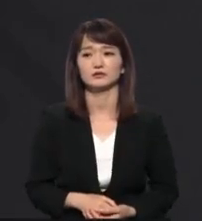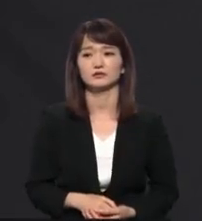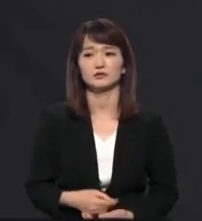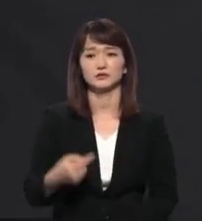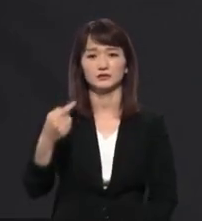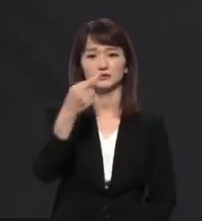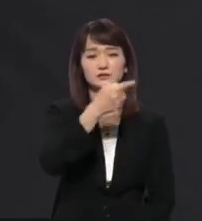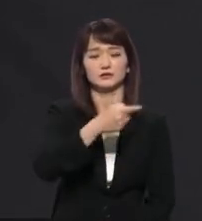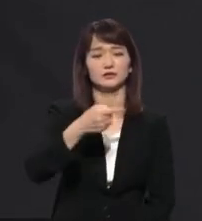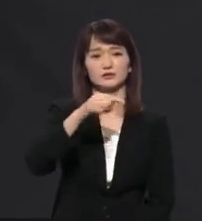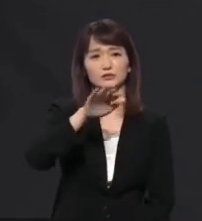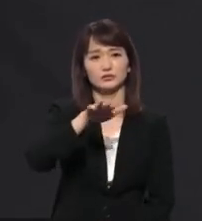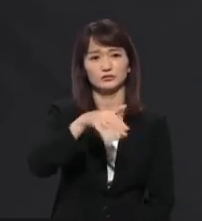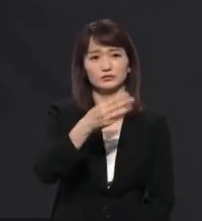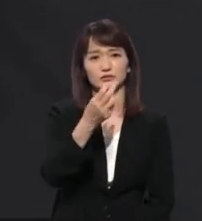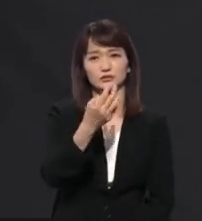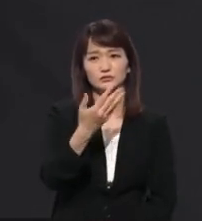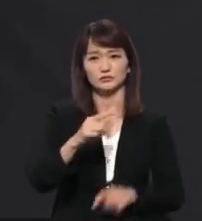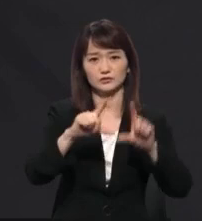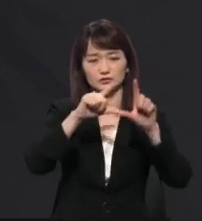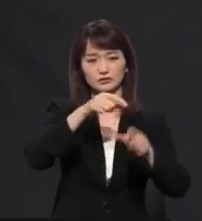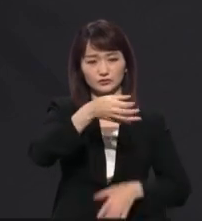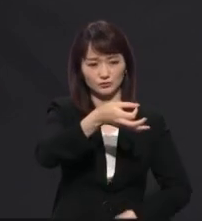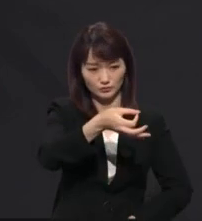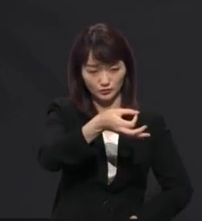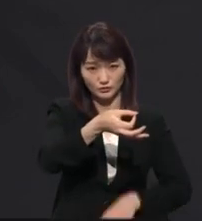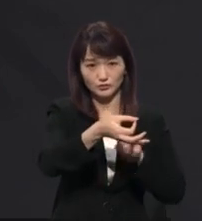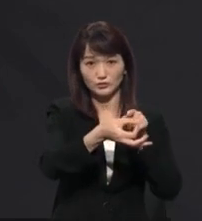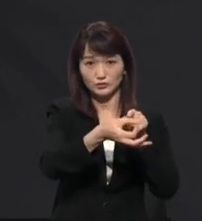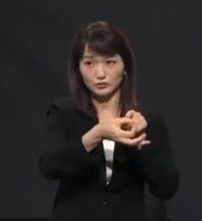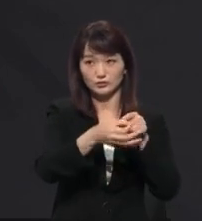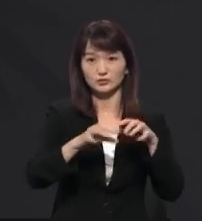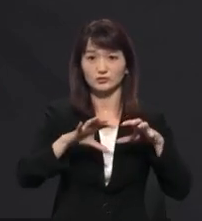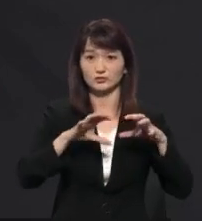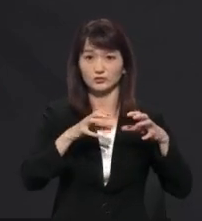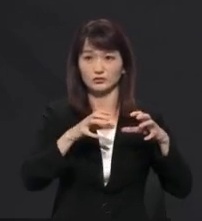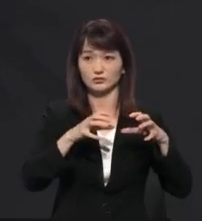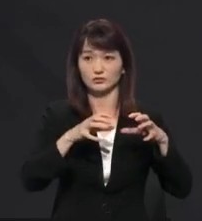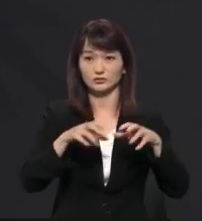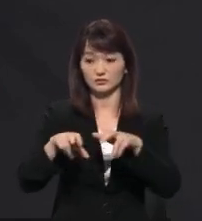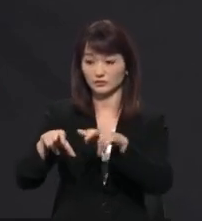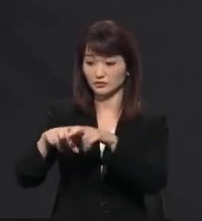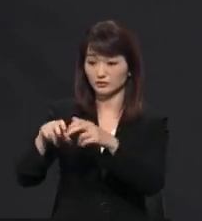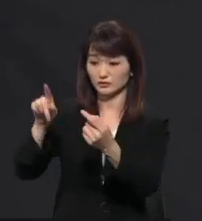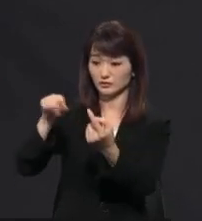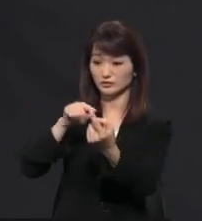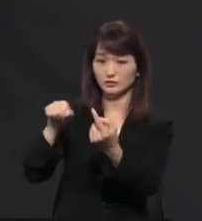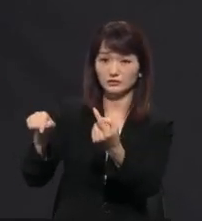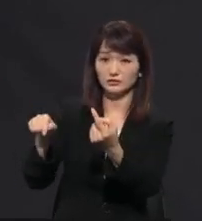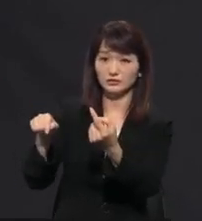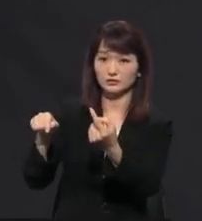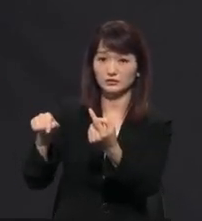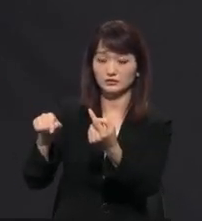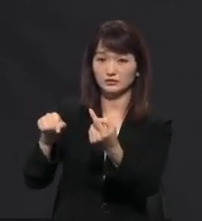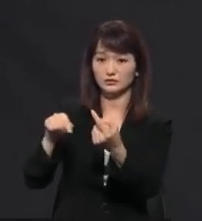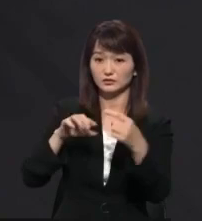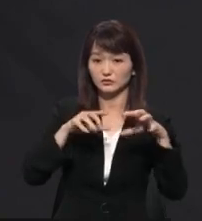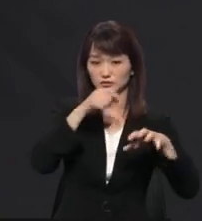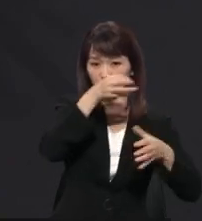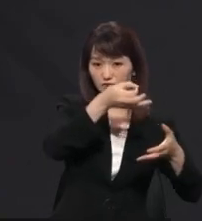1939년도에 비용의 문제 그러니까 국가가 장애인 한 명에게